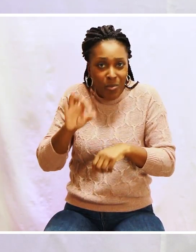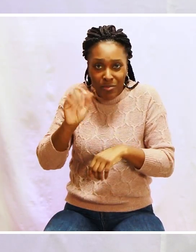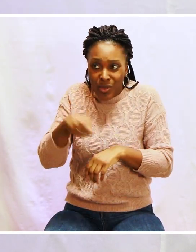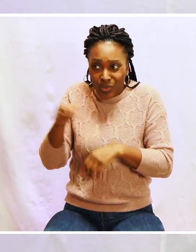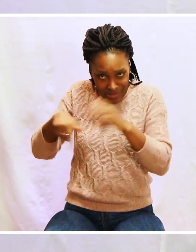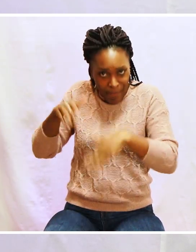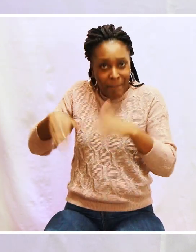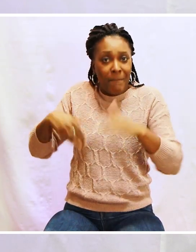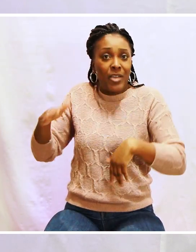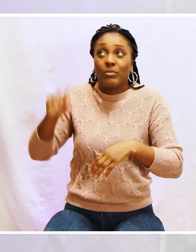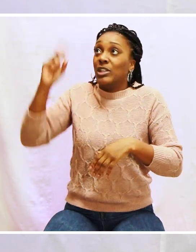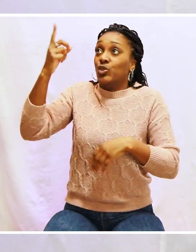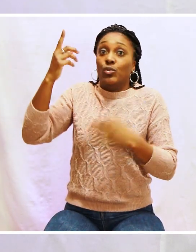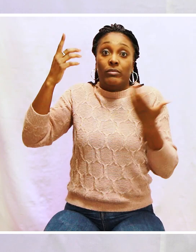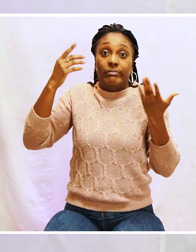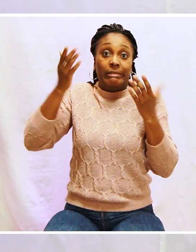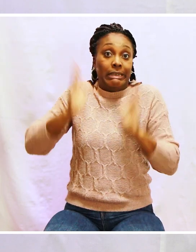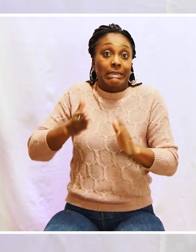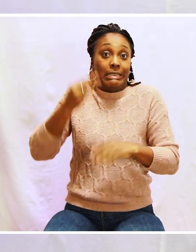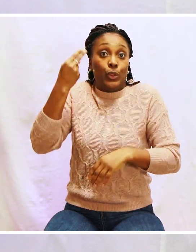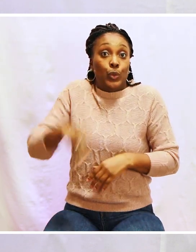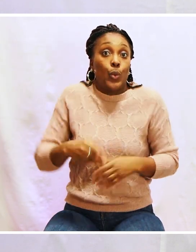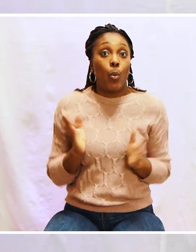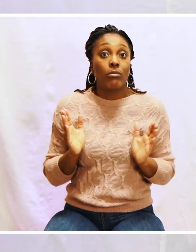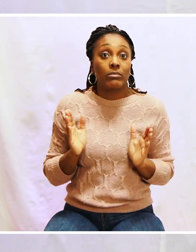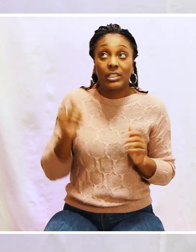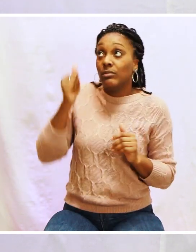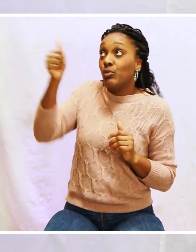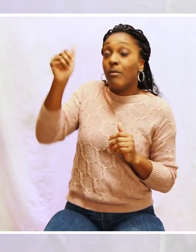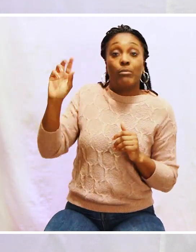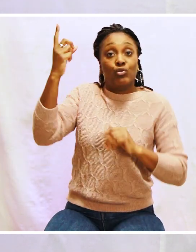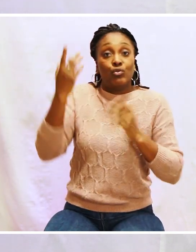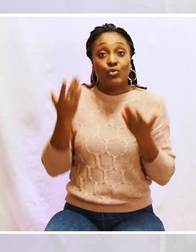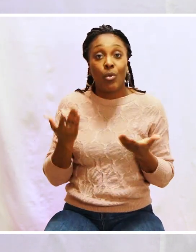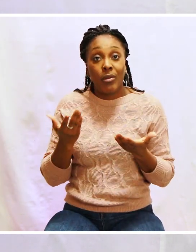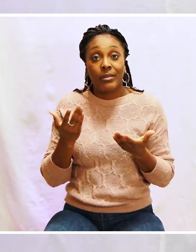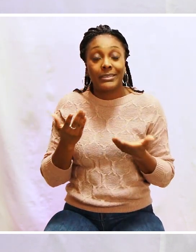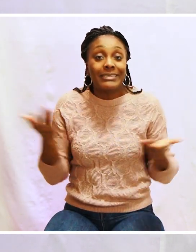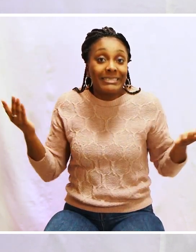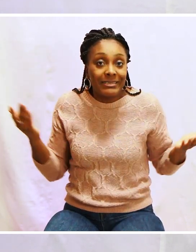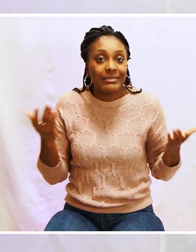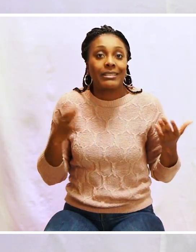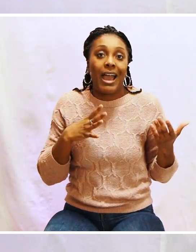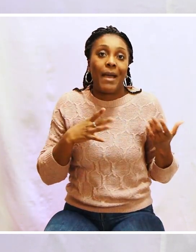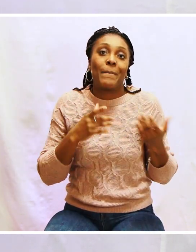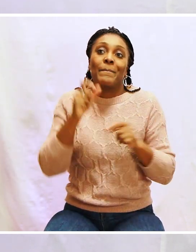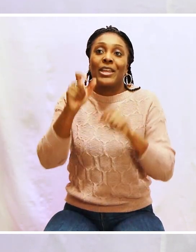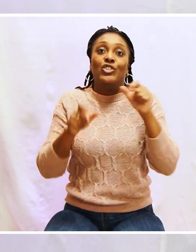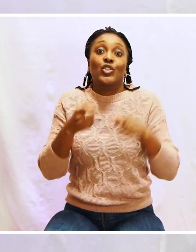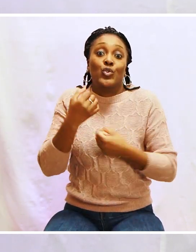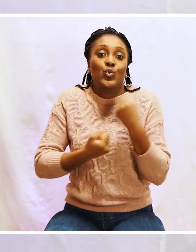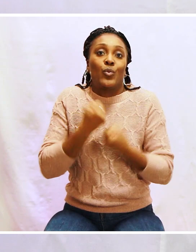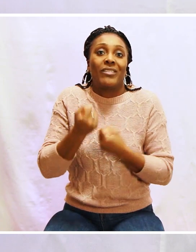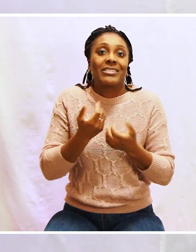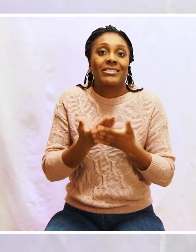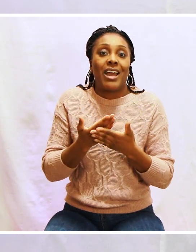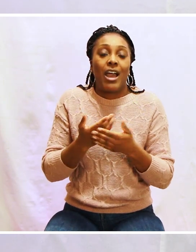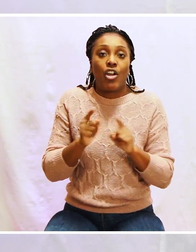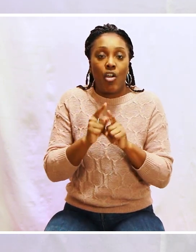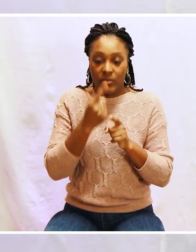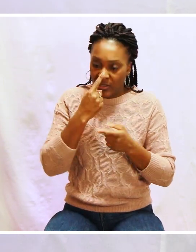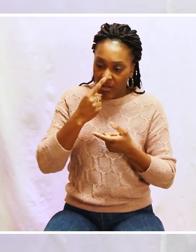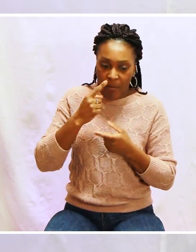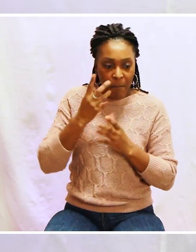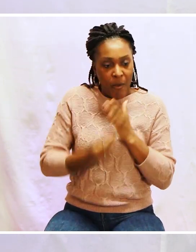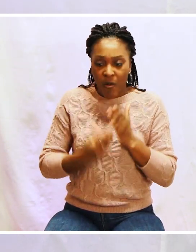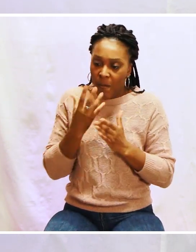non. Et en fait, quelqu'un qui souffre, eh bien, de cette manière-là, peut se retourner au bout d'un moment, quand elle n'est pas comblée au